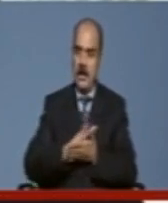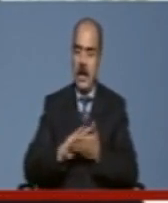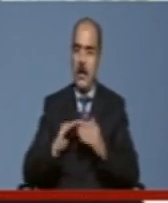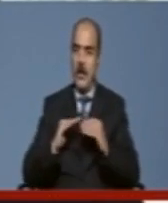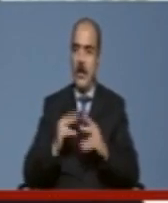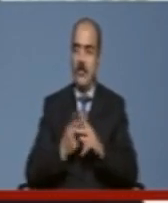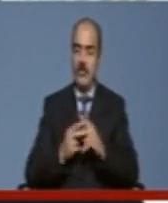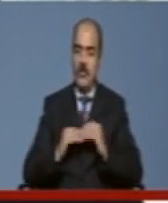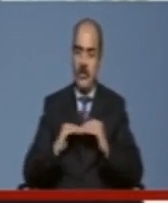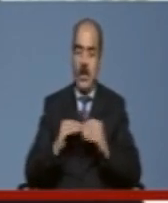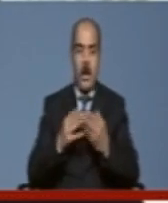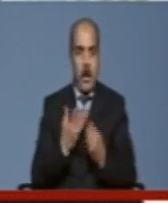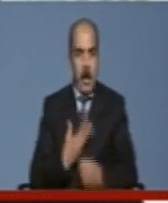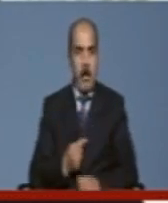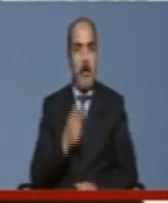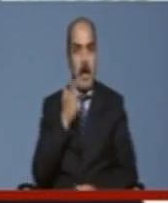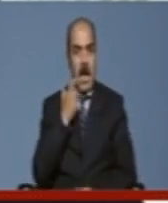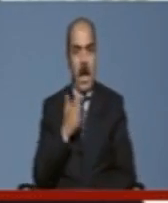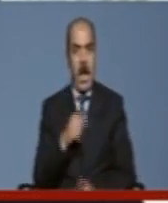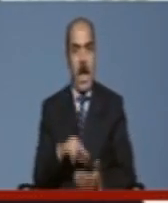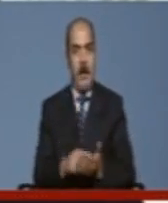في الاعتبار عند التعامل مع